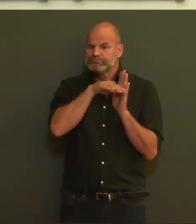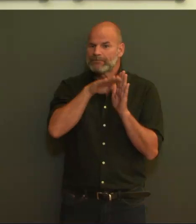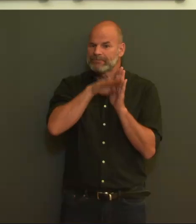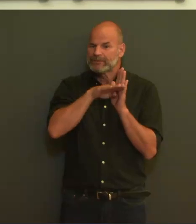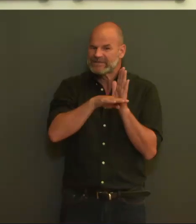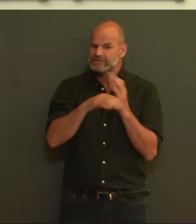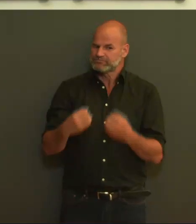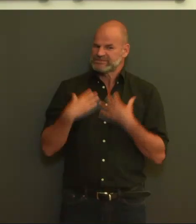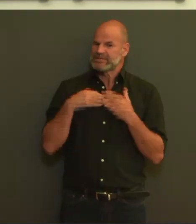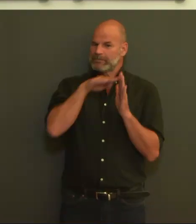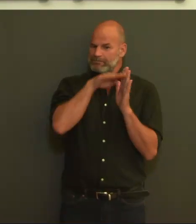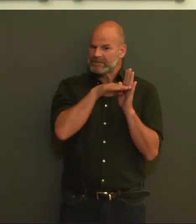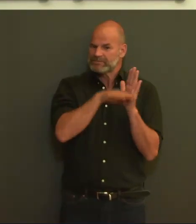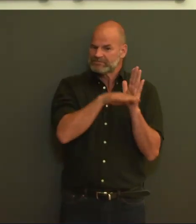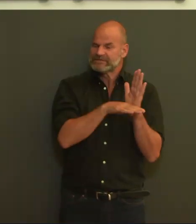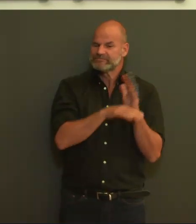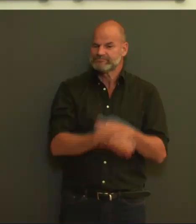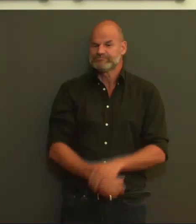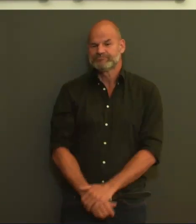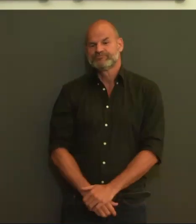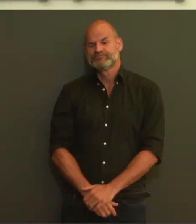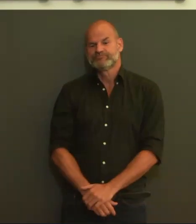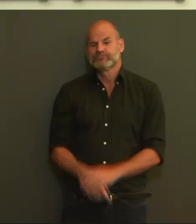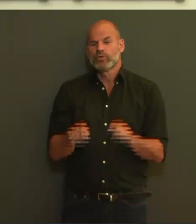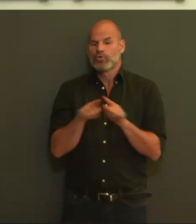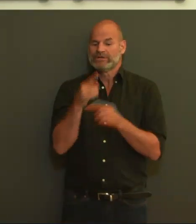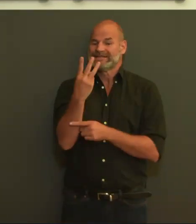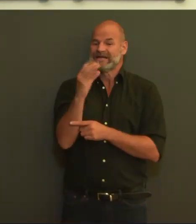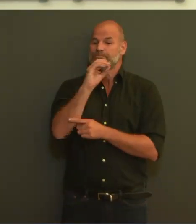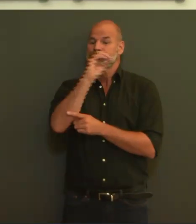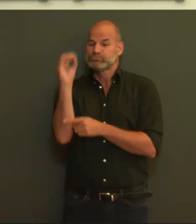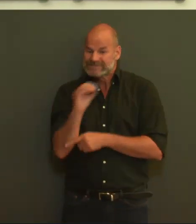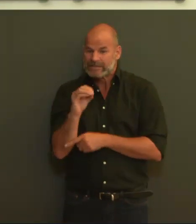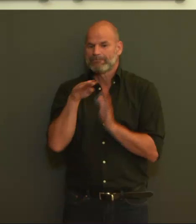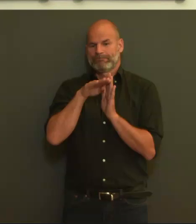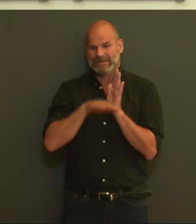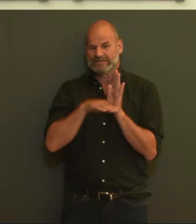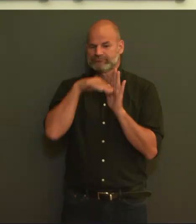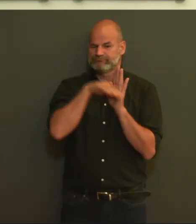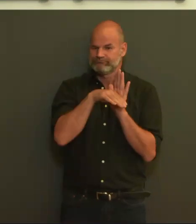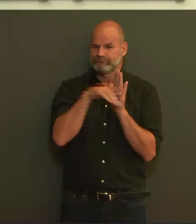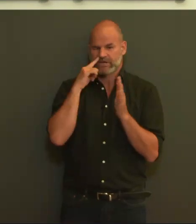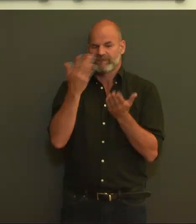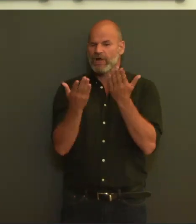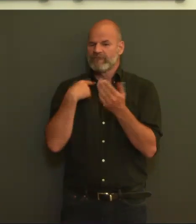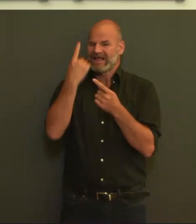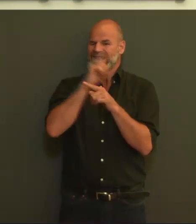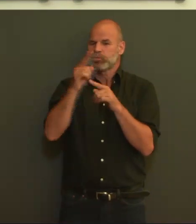een verdere lichte daling van 3% in vergelijking met de cijfers van de week daarvoor.